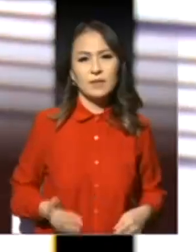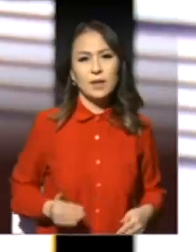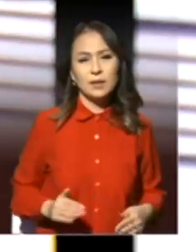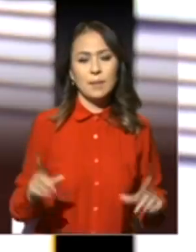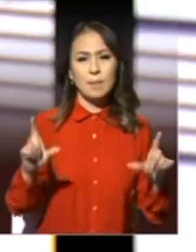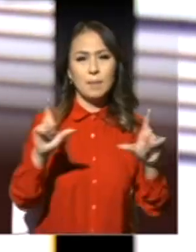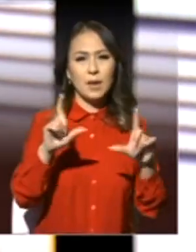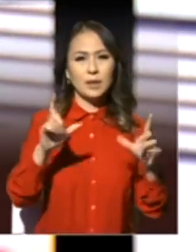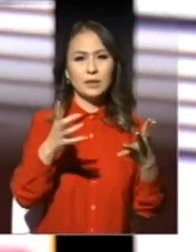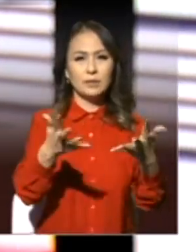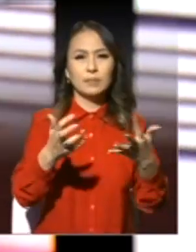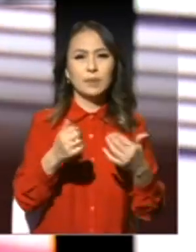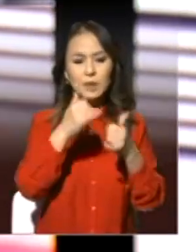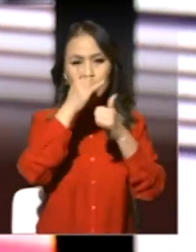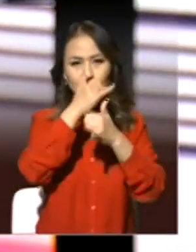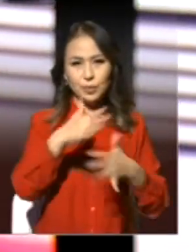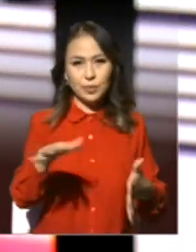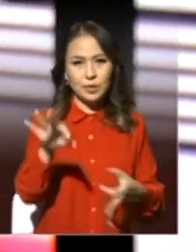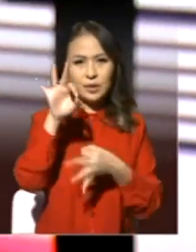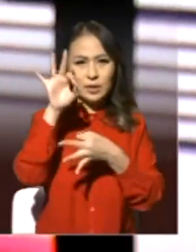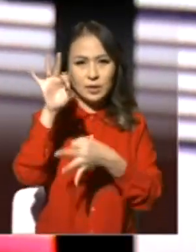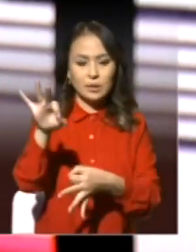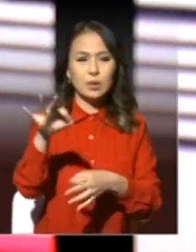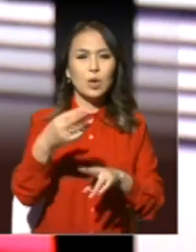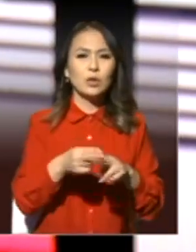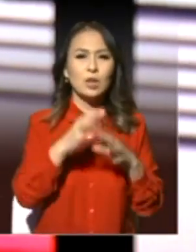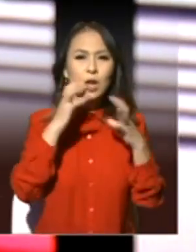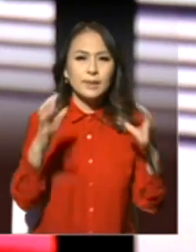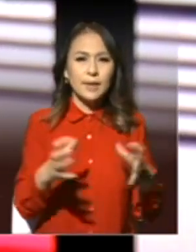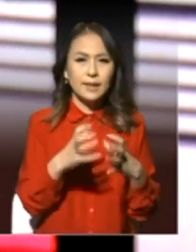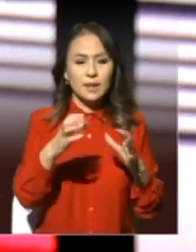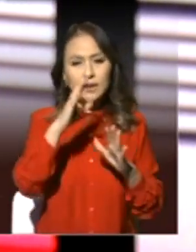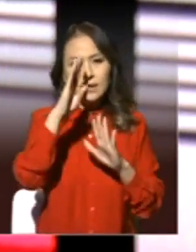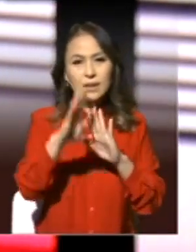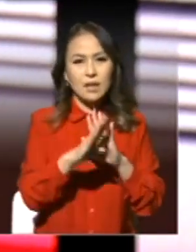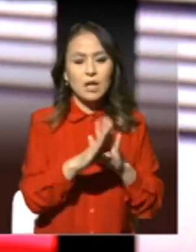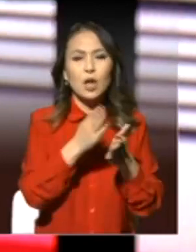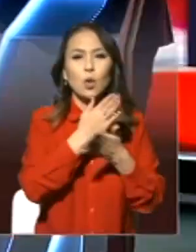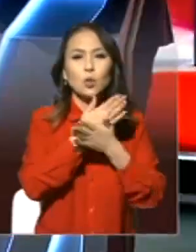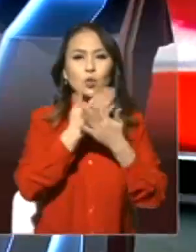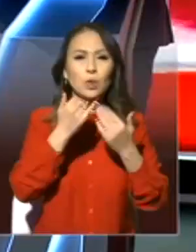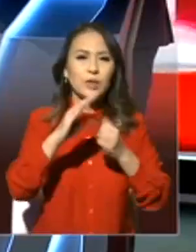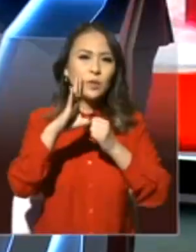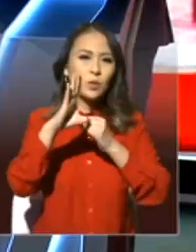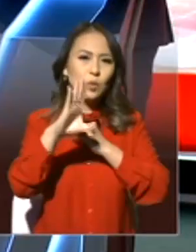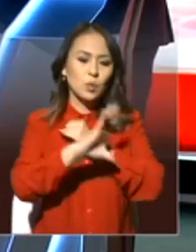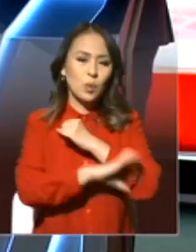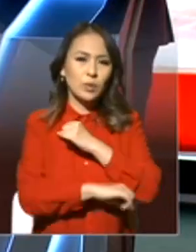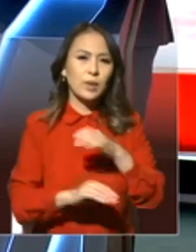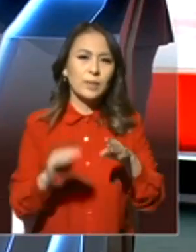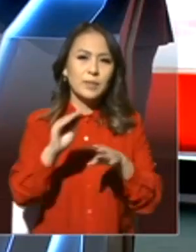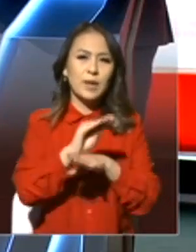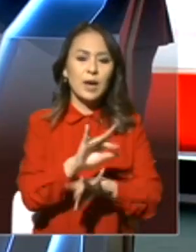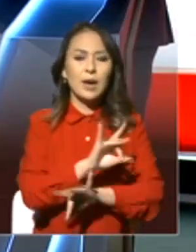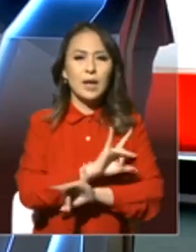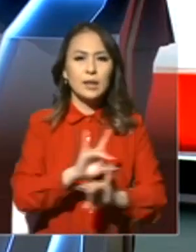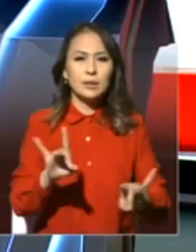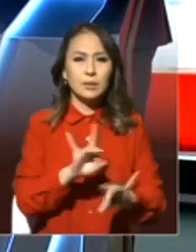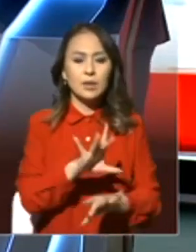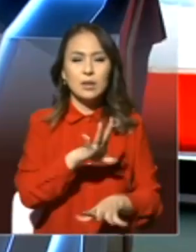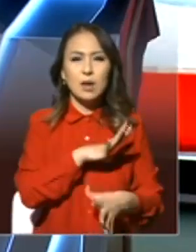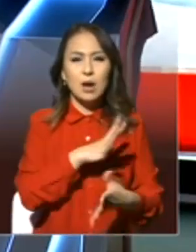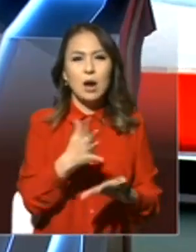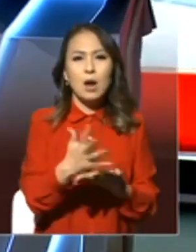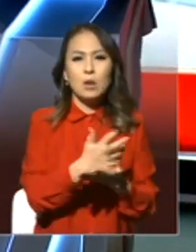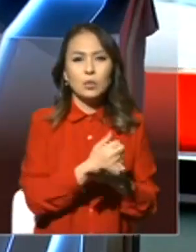қабылдамайды. Сөйтіп өнімі шіріп жаңағы жатады, сақтайтын қоймалары жоқ. Оның ең соңғы жаңағы тағы да айтып келгендей,